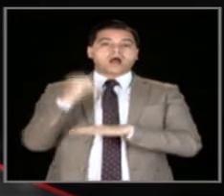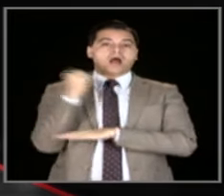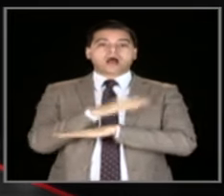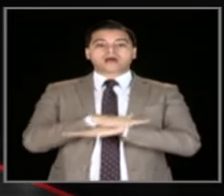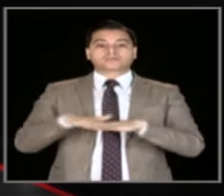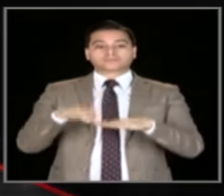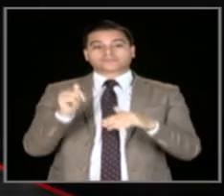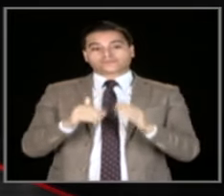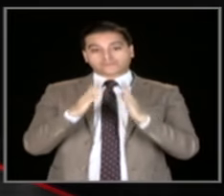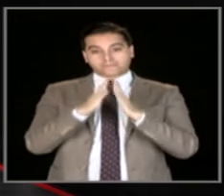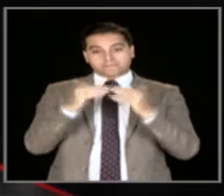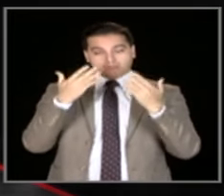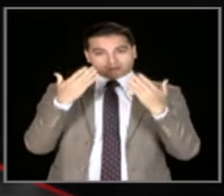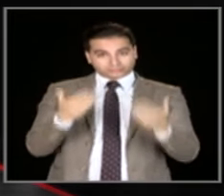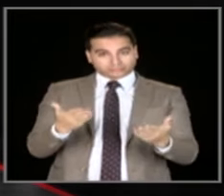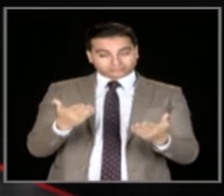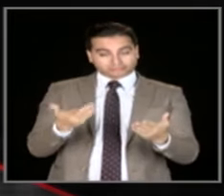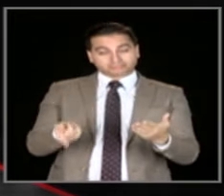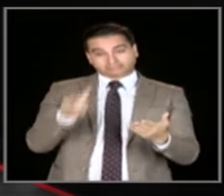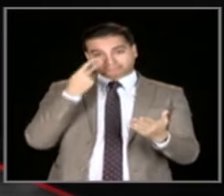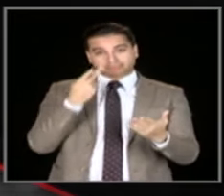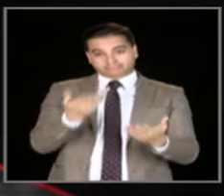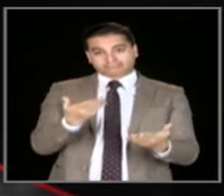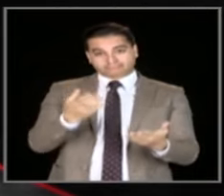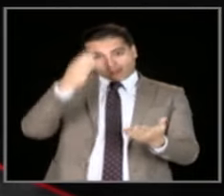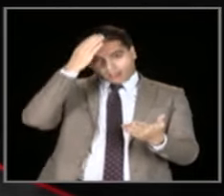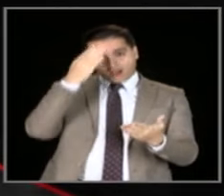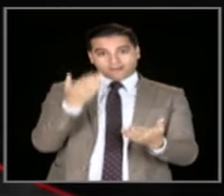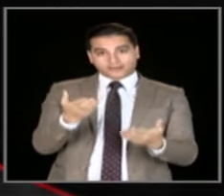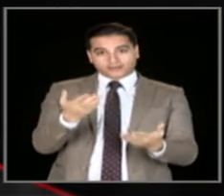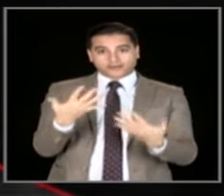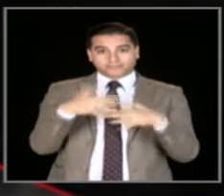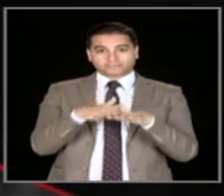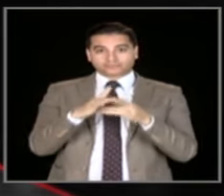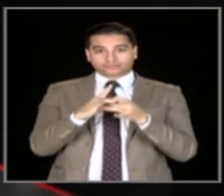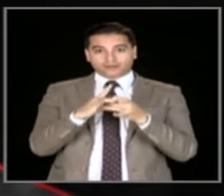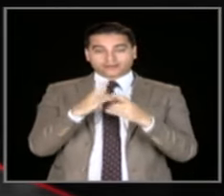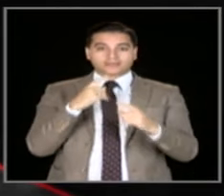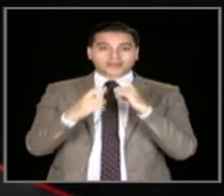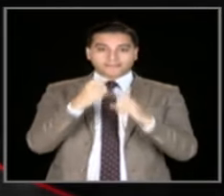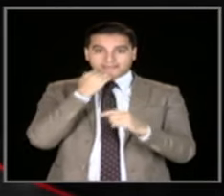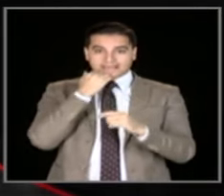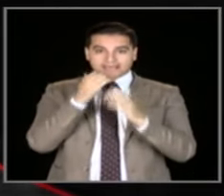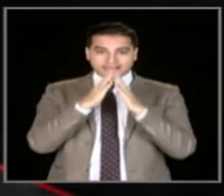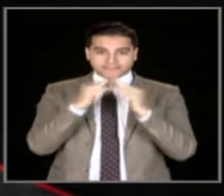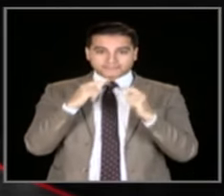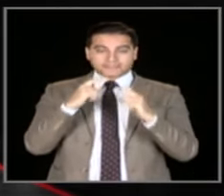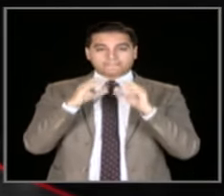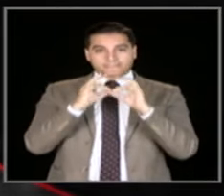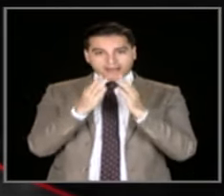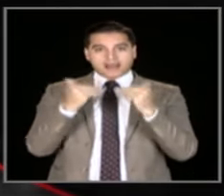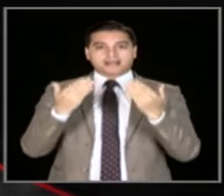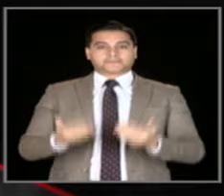نهاية الموسم سوف تستثمر لتطوير القرى المصرية. العباقرة بشراكة البنك الأهلي